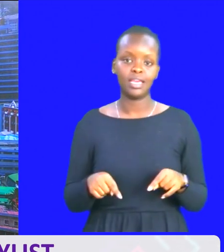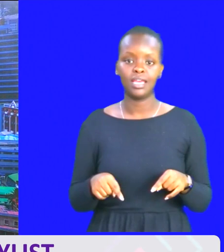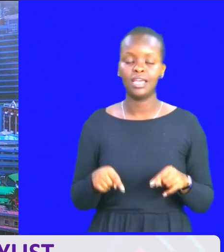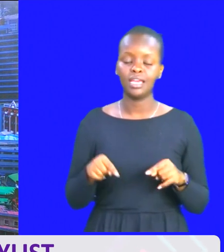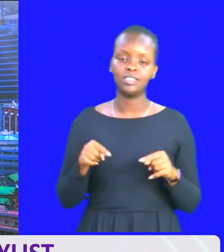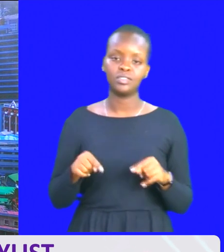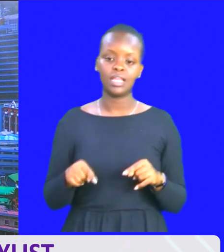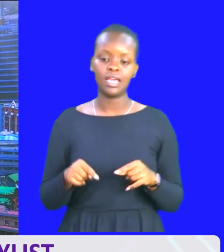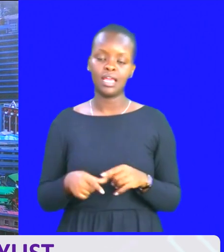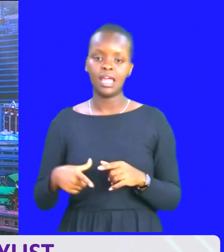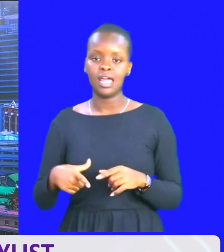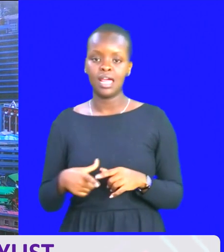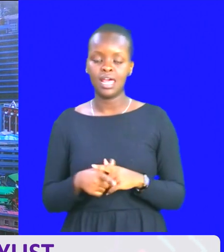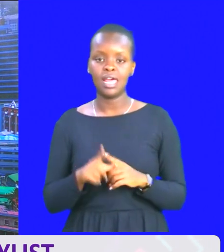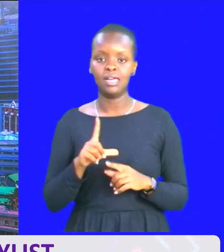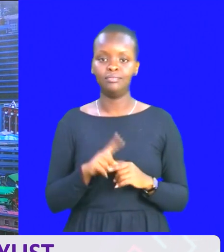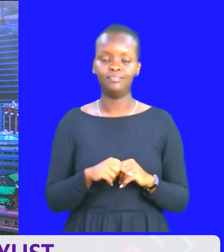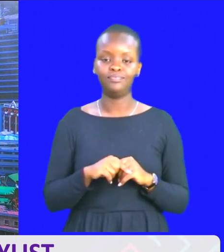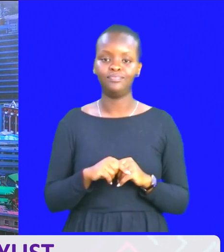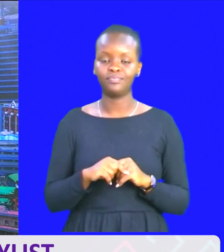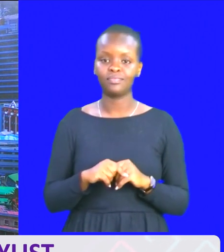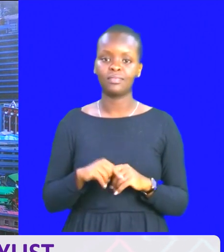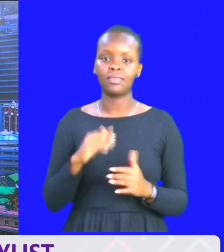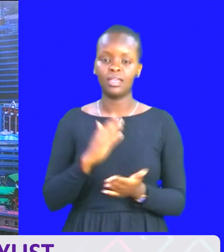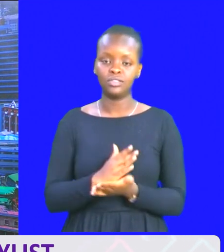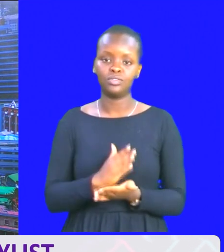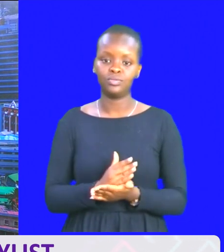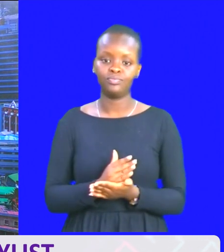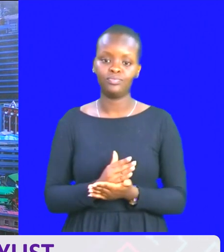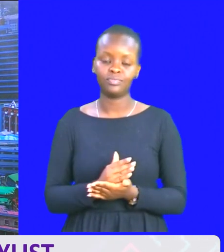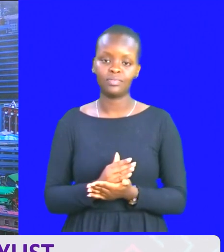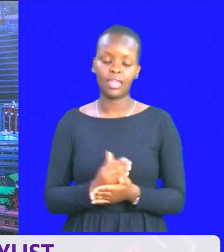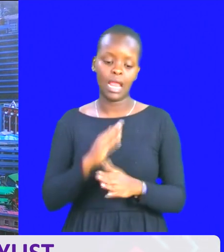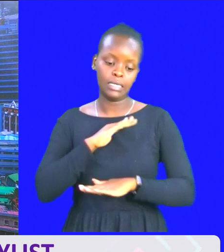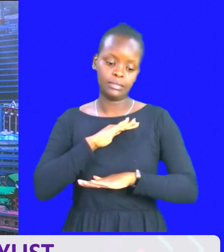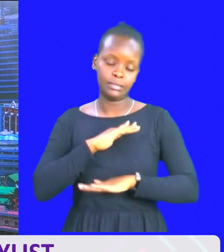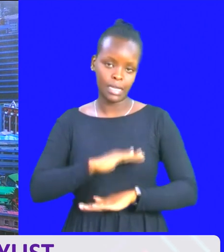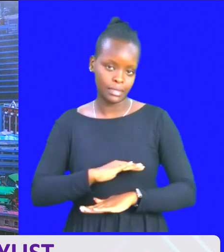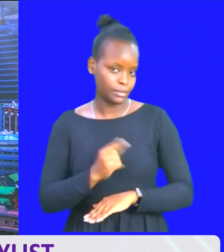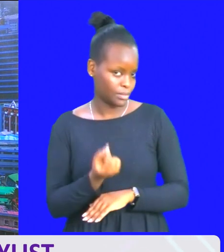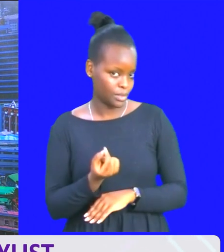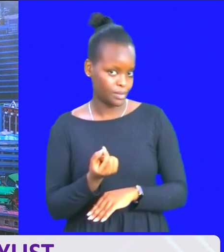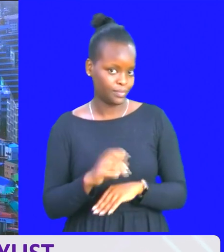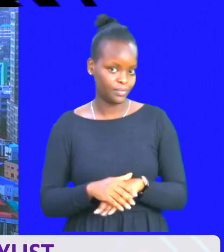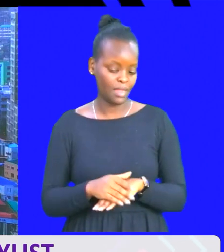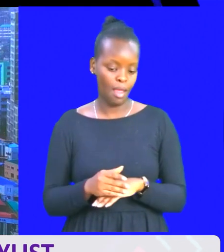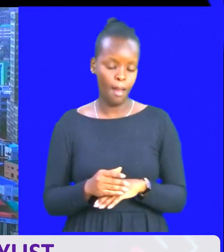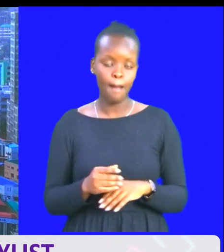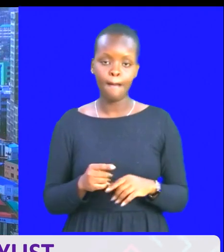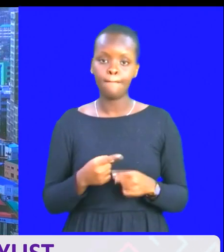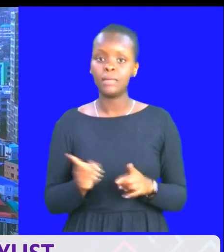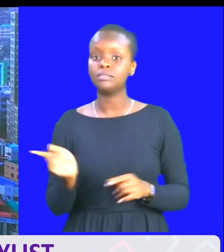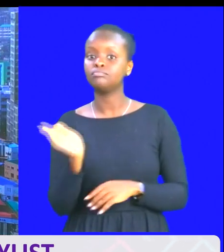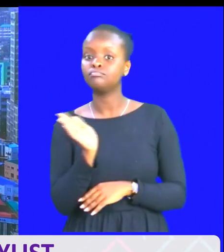utakuwa tu pale juu. Lazima uchangamke. Ama naje mtu wangu. Lazima. Kabisa. Kwa hiyo sio tunataka tupungue tupumzike tupunge hewa kidogo. Lakini tukirudi tutarudi